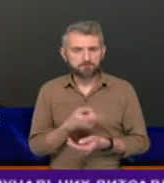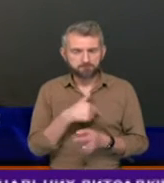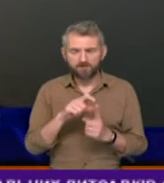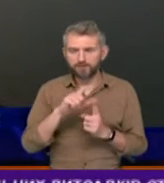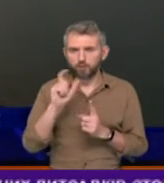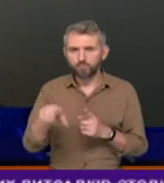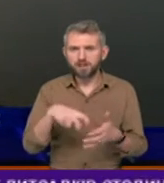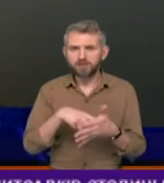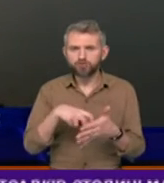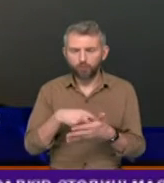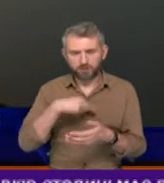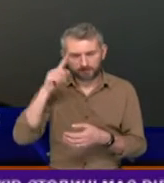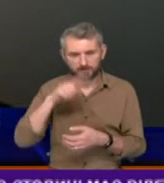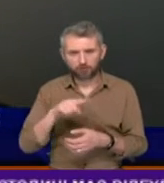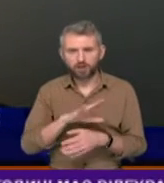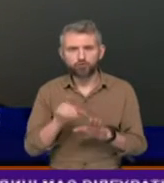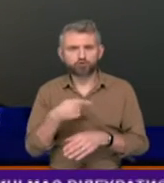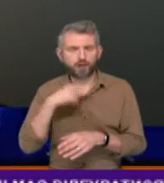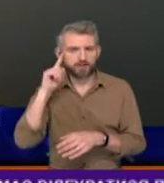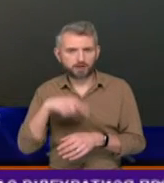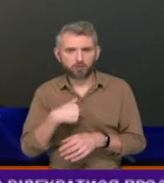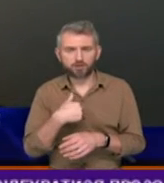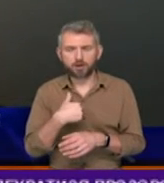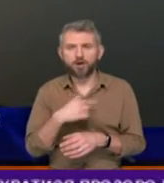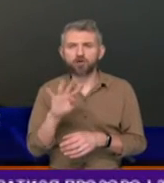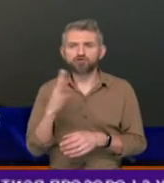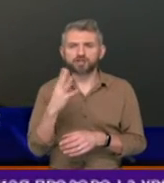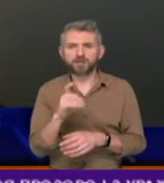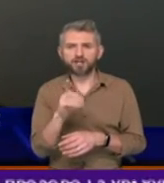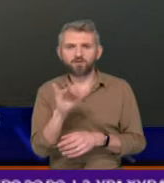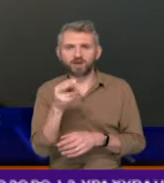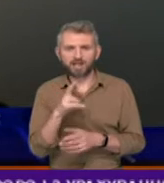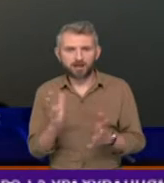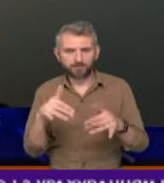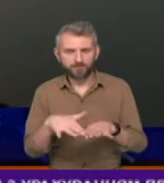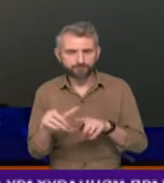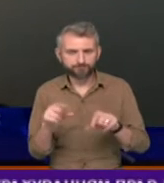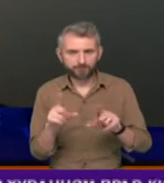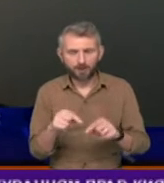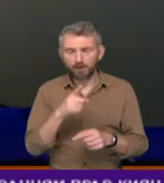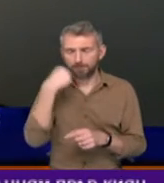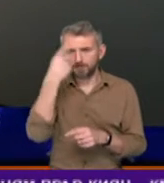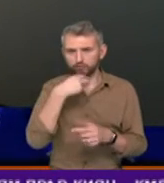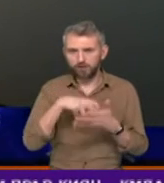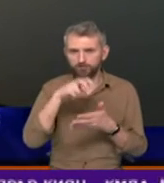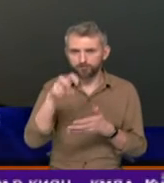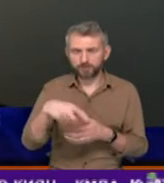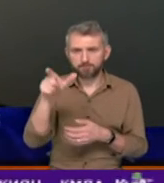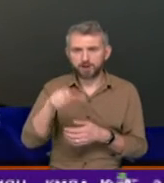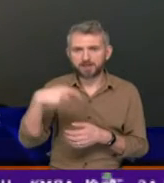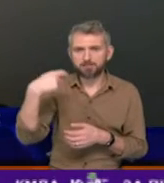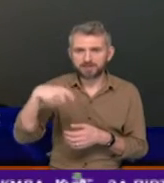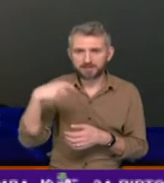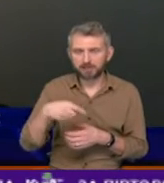відреагували листом. Тобто я знаю, що, не то, що я знаю, просто четверта хвиля направила персонально листа на пана президента,